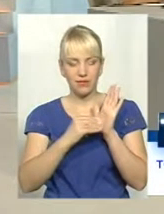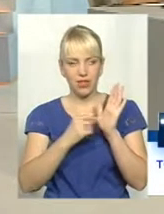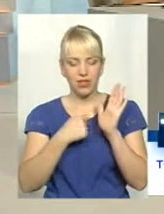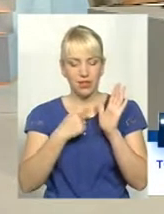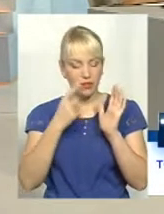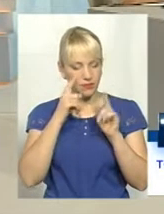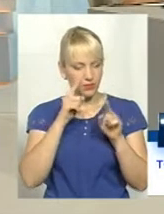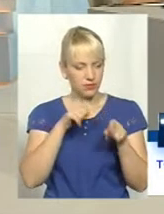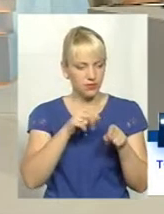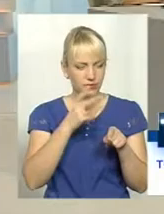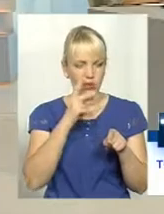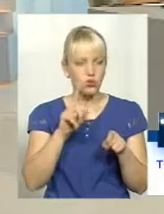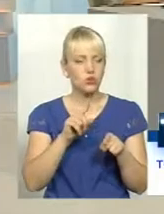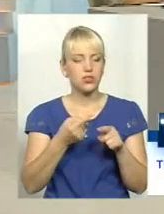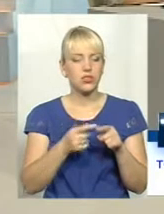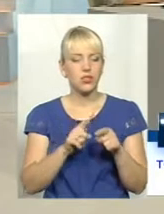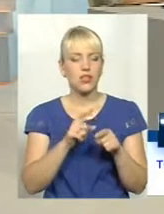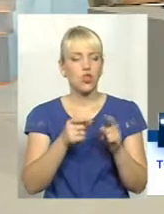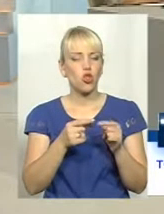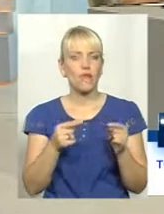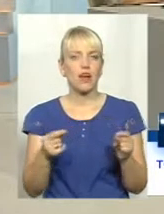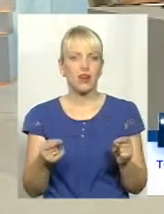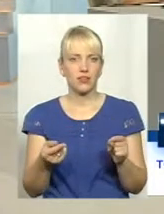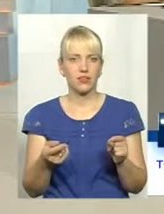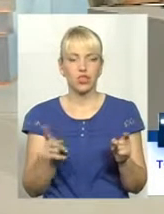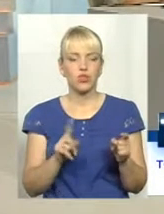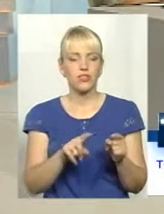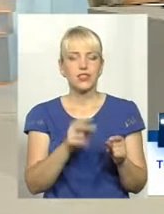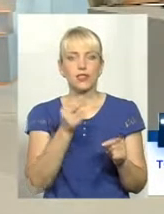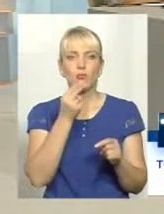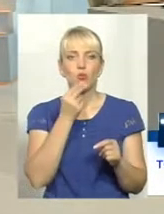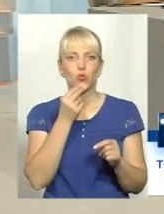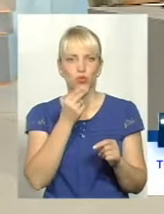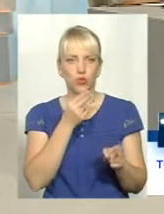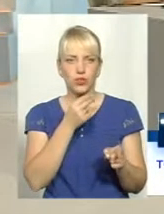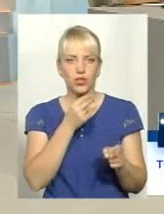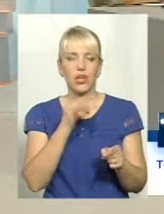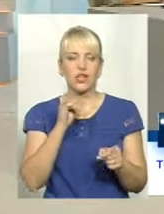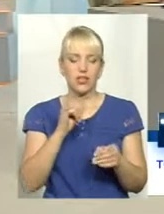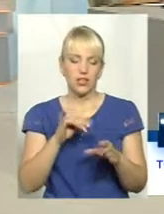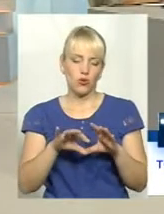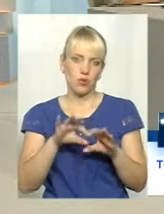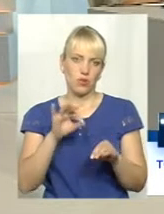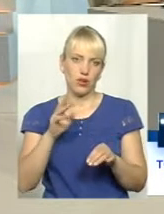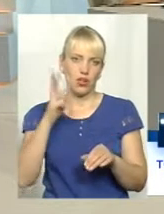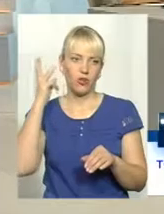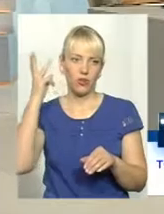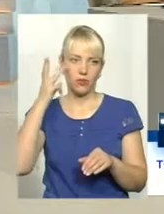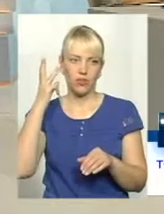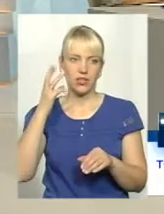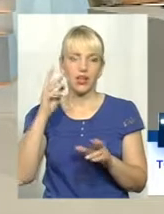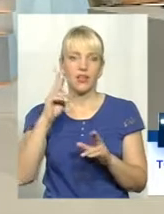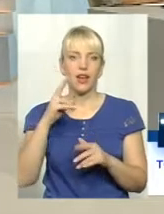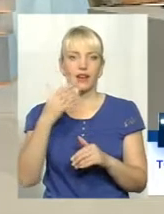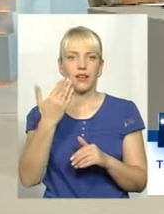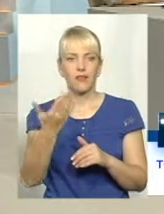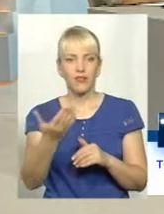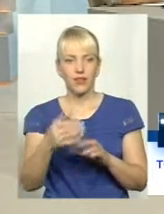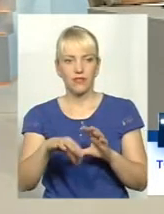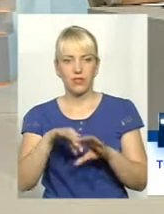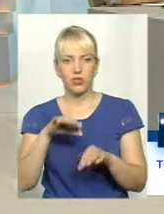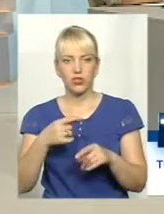логотипом, але вже написано «Товари з Хмельницької області». До прикладу, на цих цінниках я